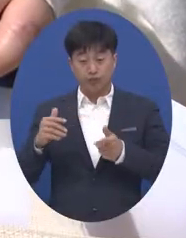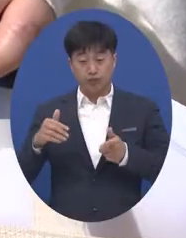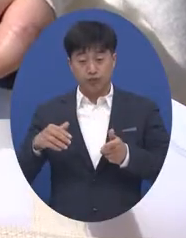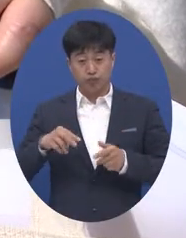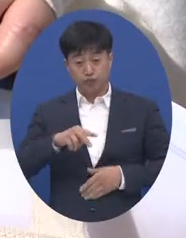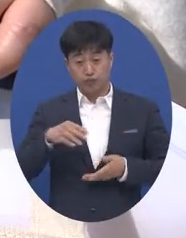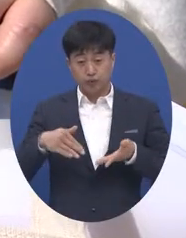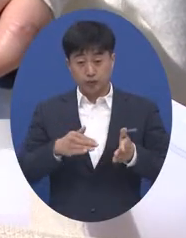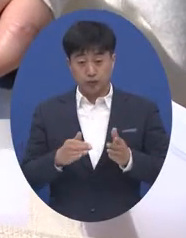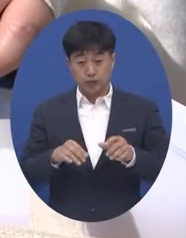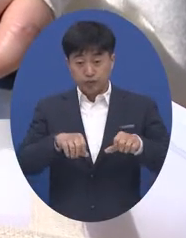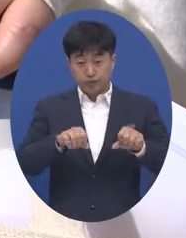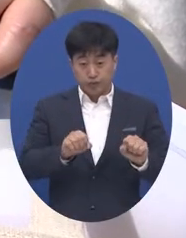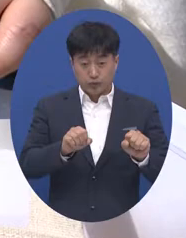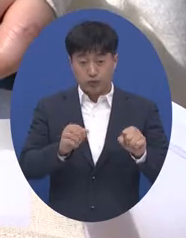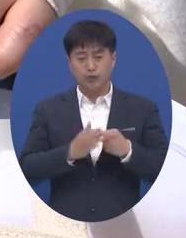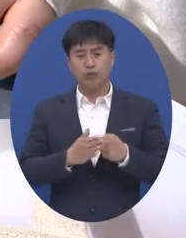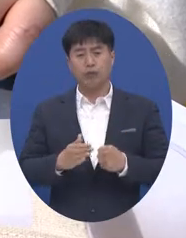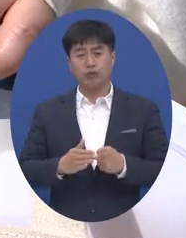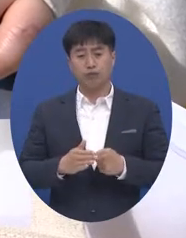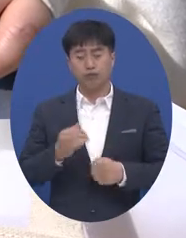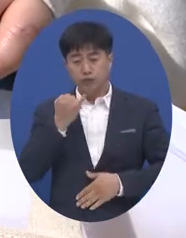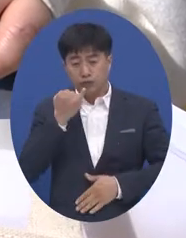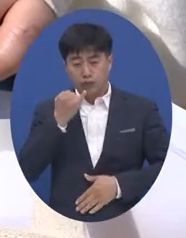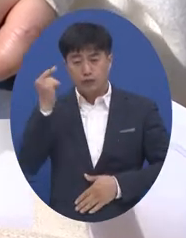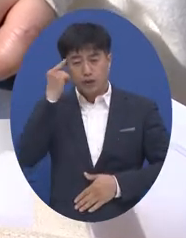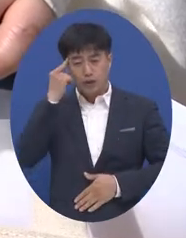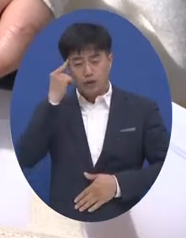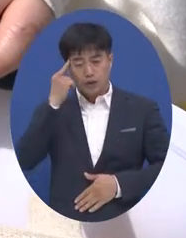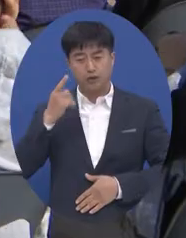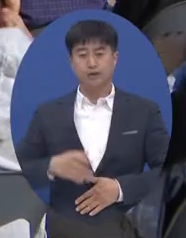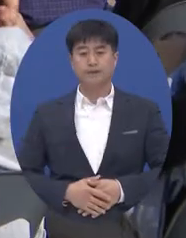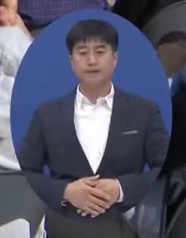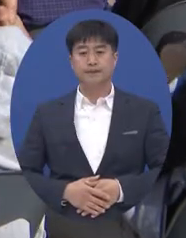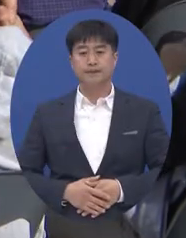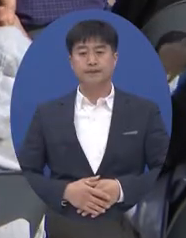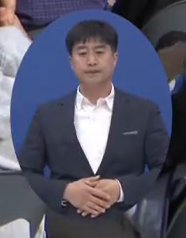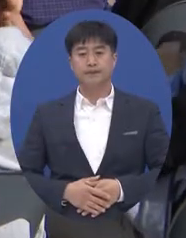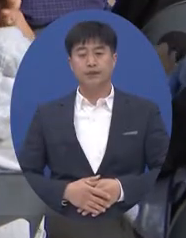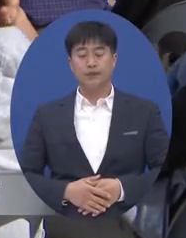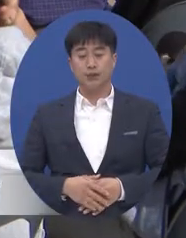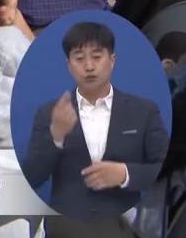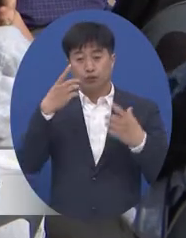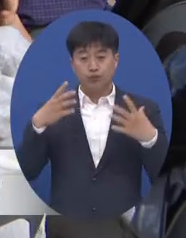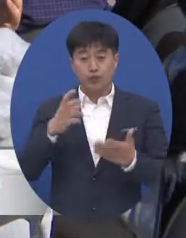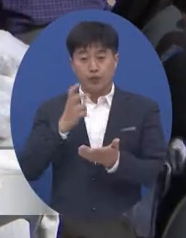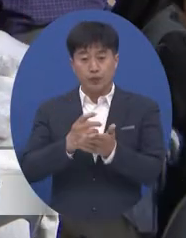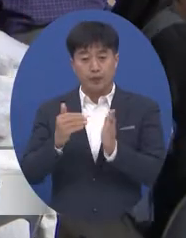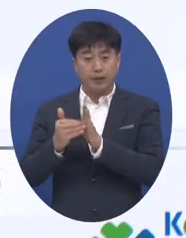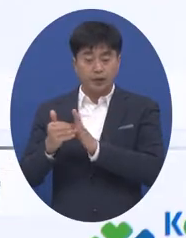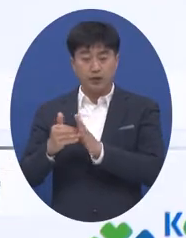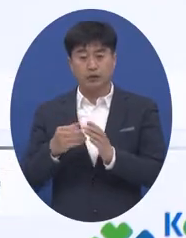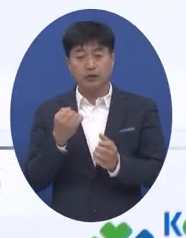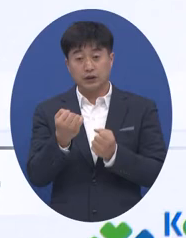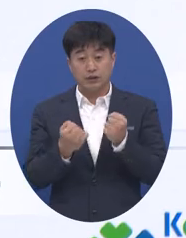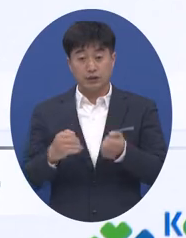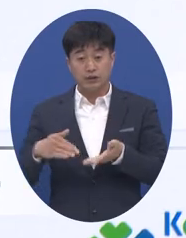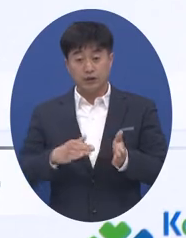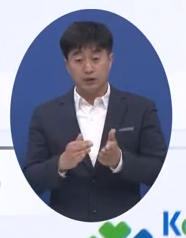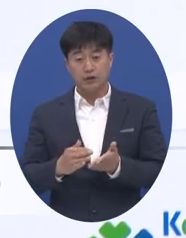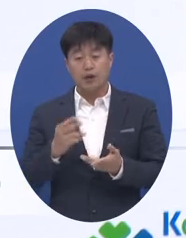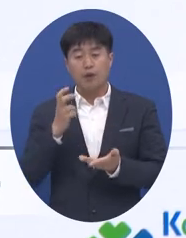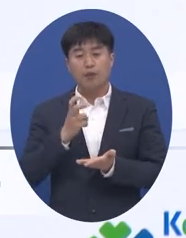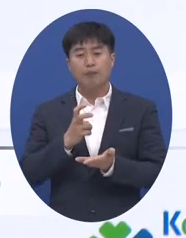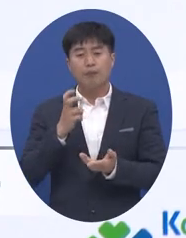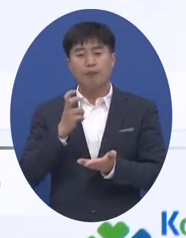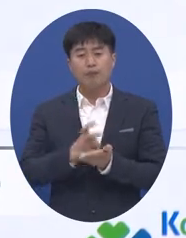타고 다니시는 거 봐서 저도 그냥 그런 줄 알고 그렇게 타고 다녔는데. 정부 규제에 가로막혀 자전거 도로에선 합법적으로